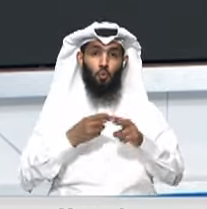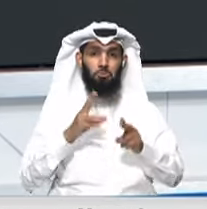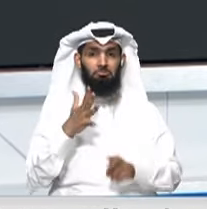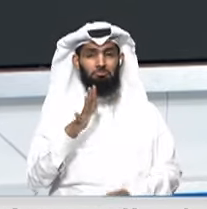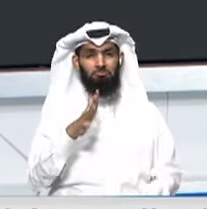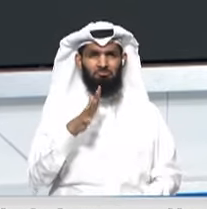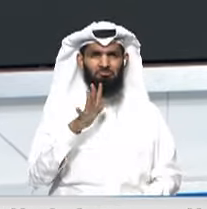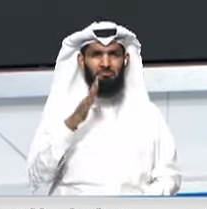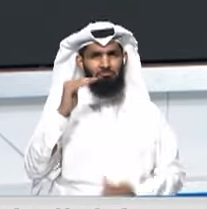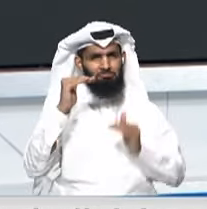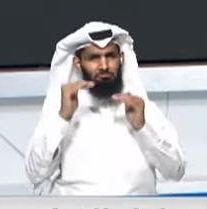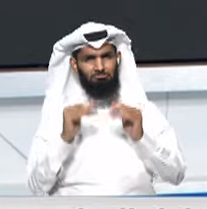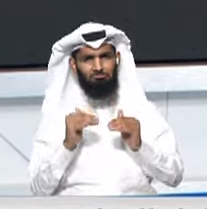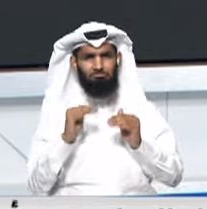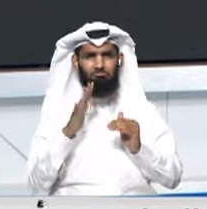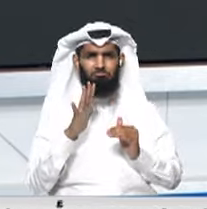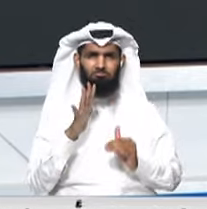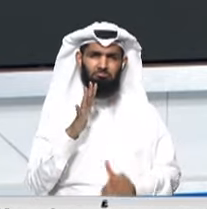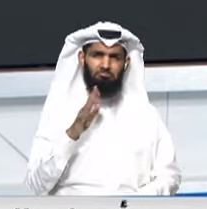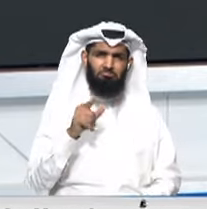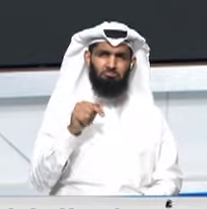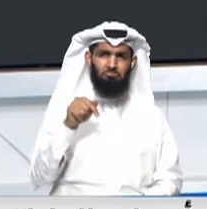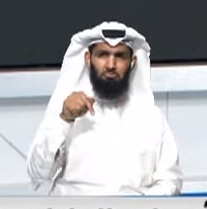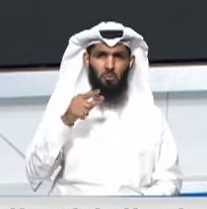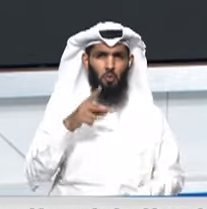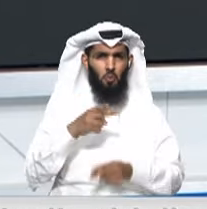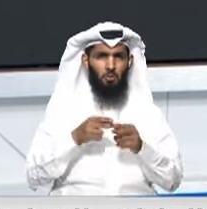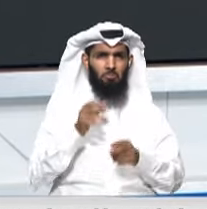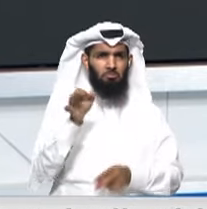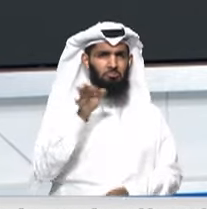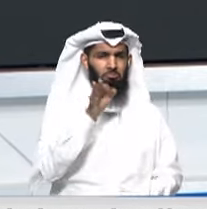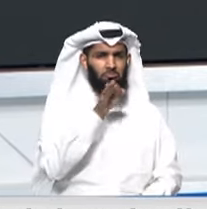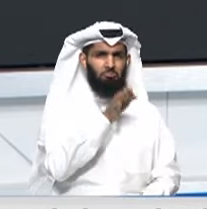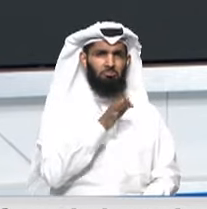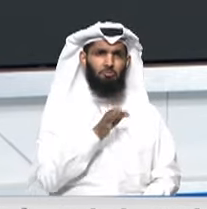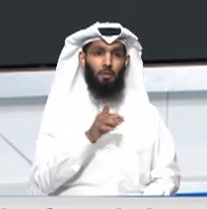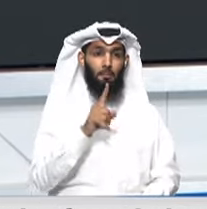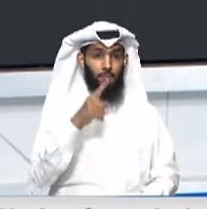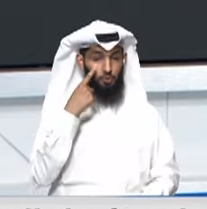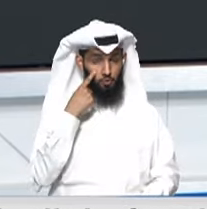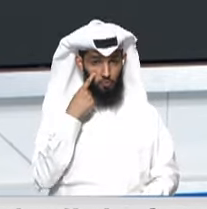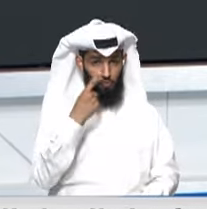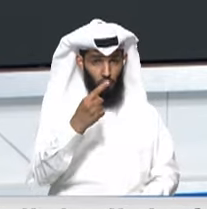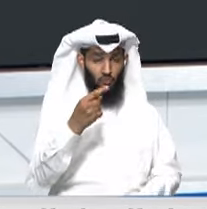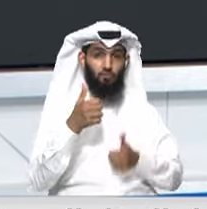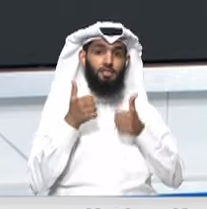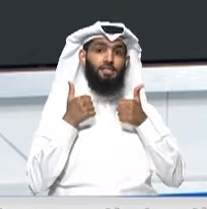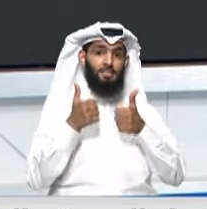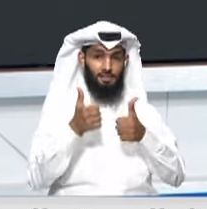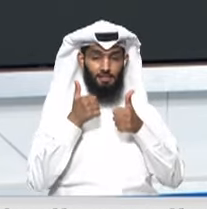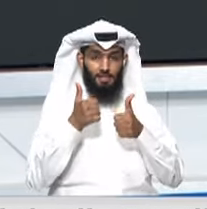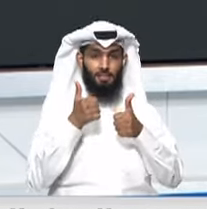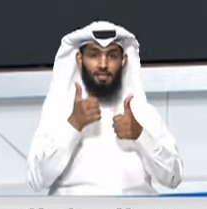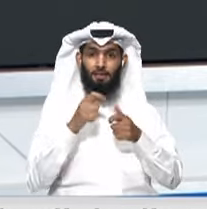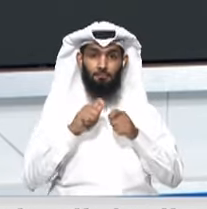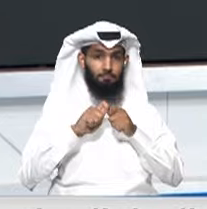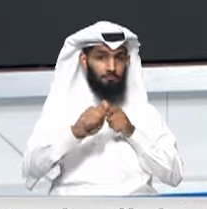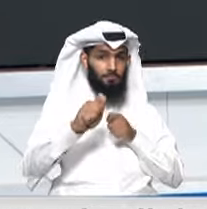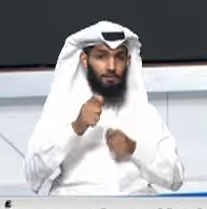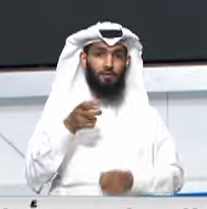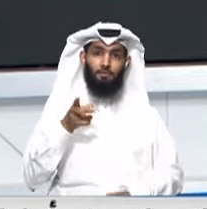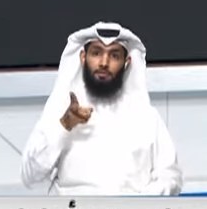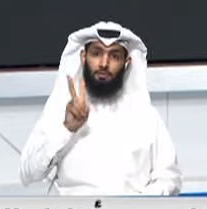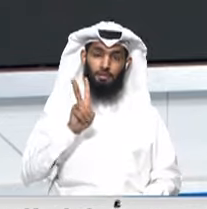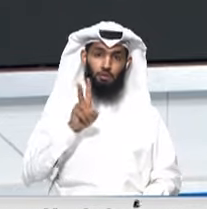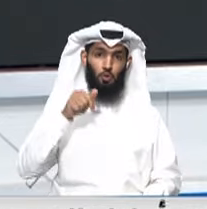متدنية نوعا ما ولكن تزيد في بعض المناطق القريبة من الساحل، أما الرؤية الأفقية جيدة تزيد عن 12 كيلومتر.